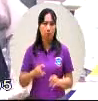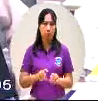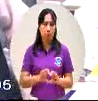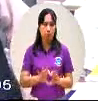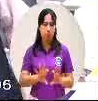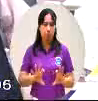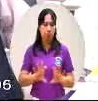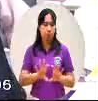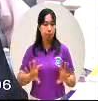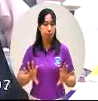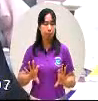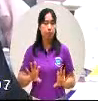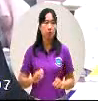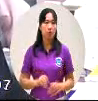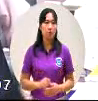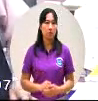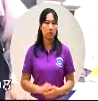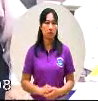一个。